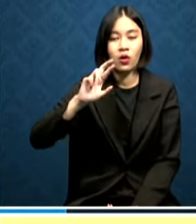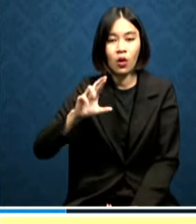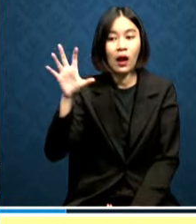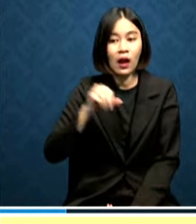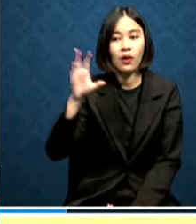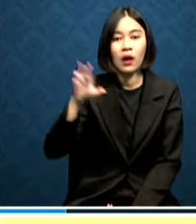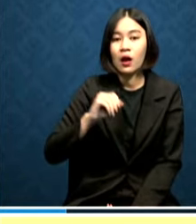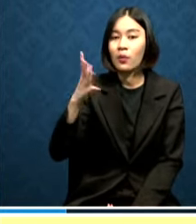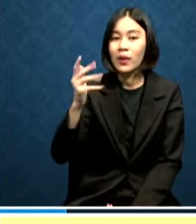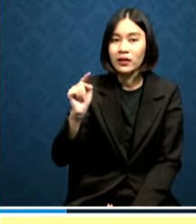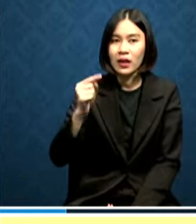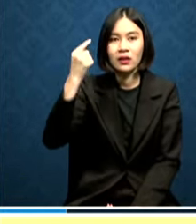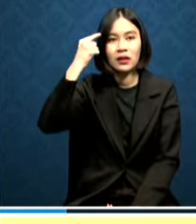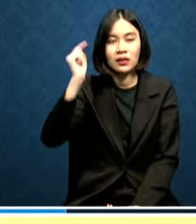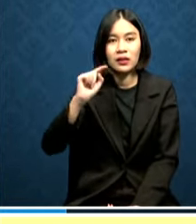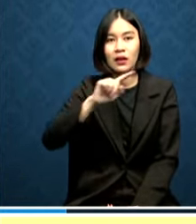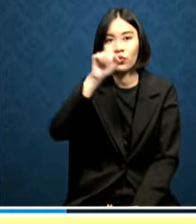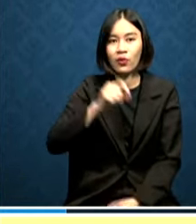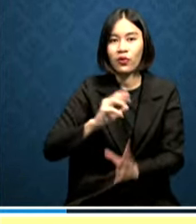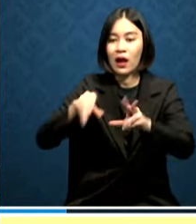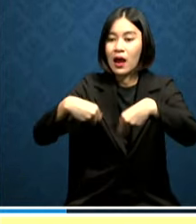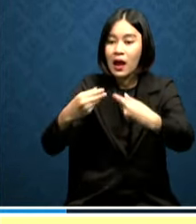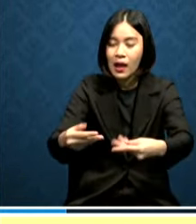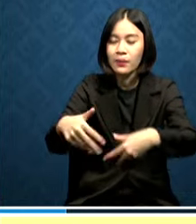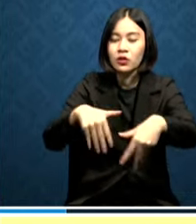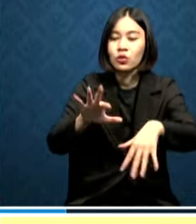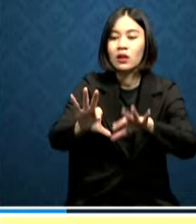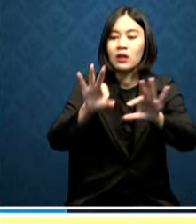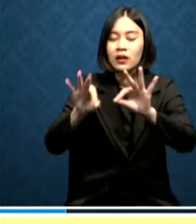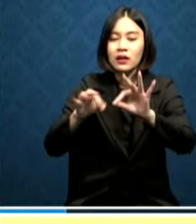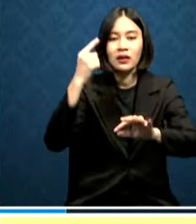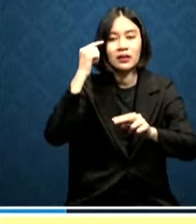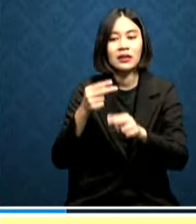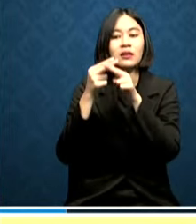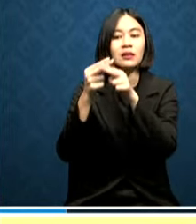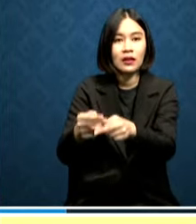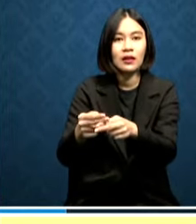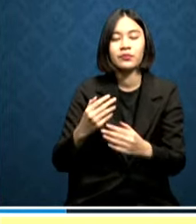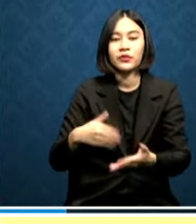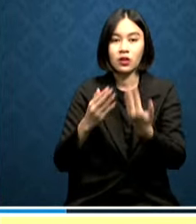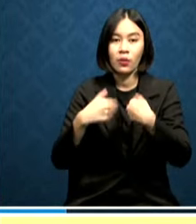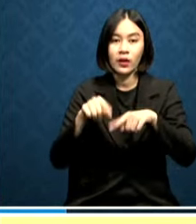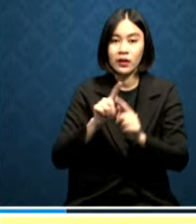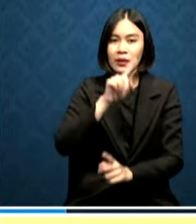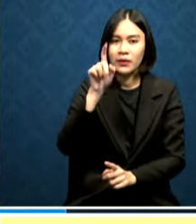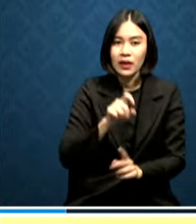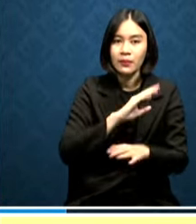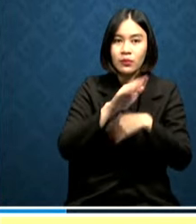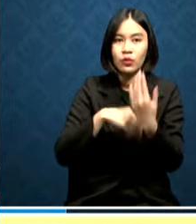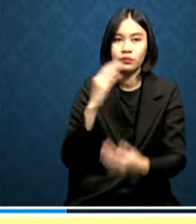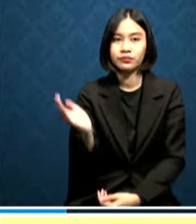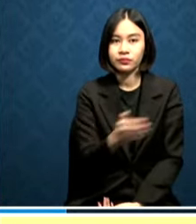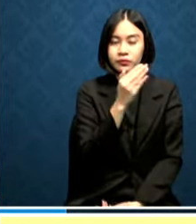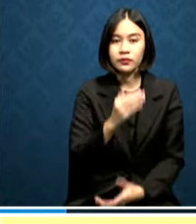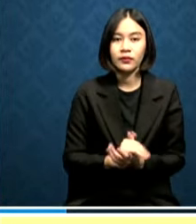ไม่ผมคิดว่าอันเนี้ยให้โจทย์ให้ประชาชนไปเลือกให้ประชาชนไปตัดสินเลยนะครับต่อไปนะครับไอ้คำถามแบบเนี้ยขอสไลด์ต่อไปนะครับเราดูเล